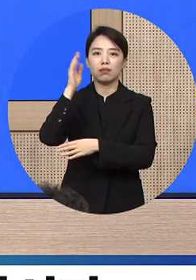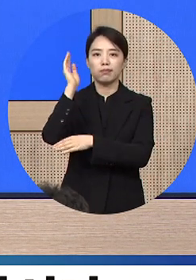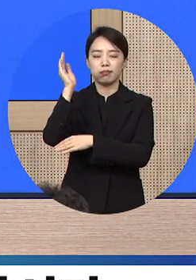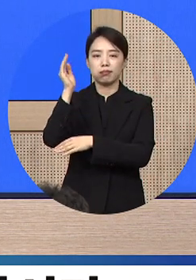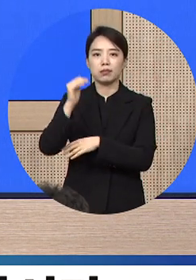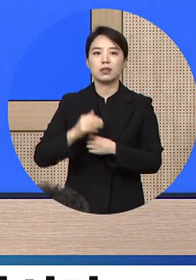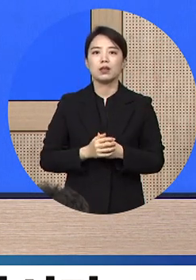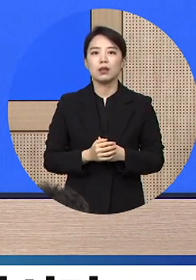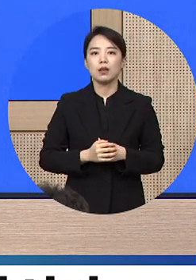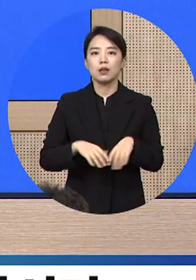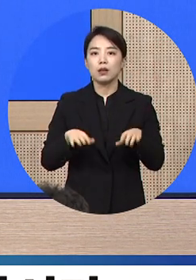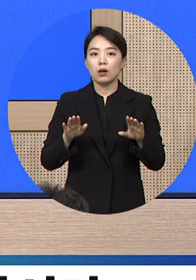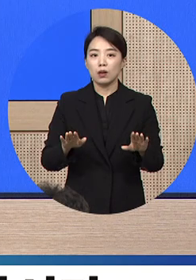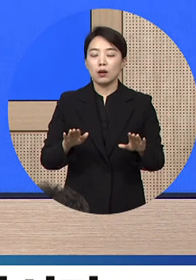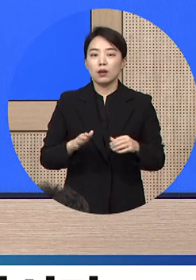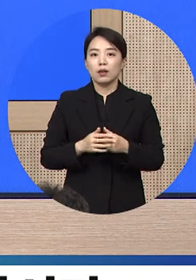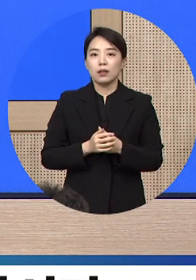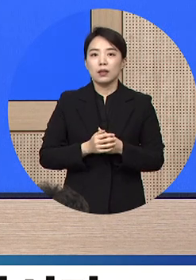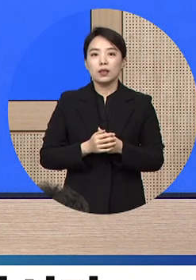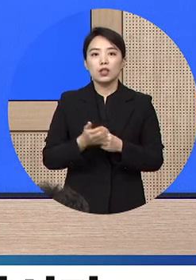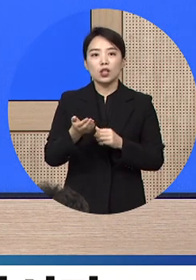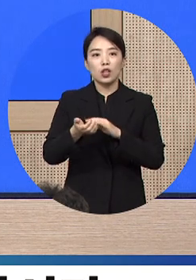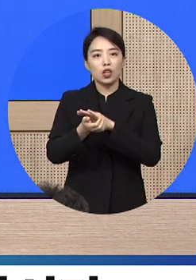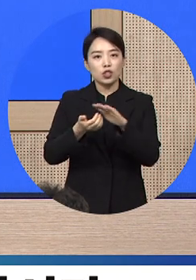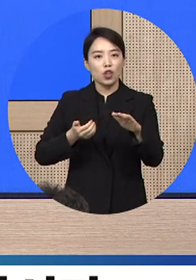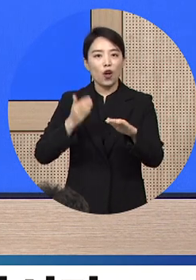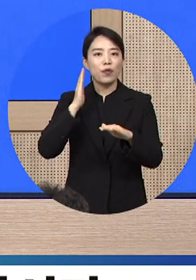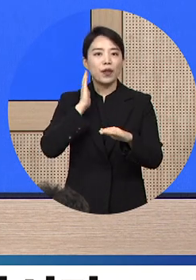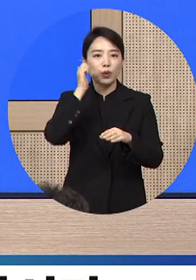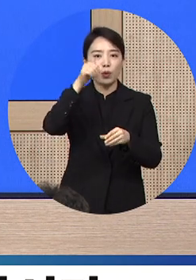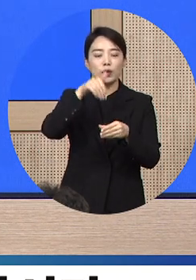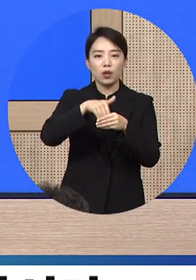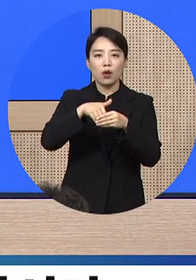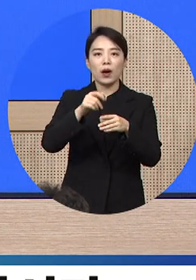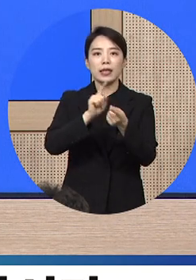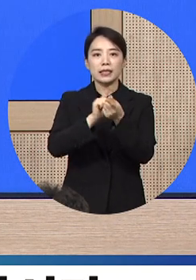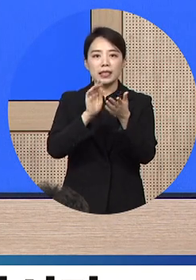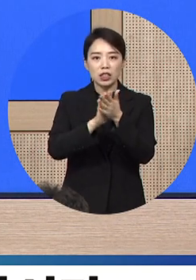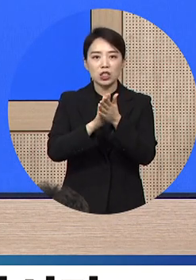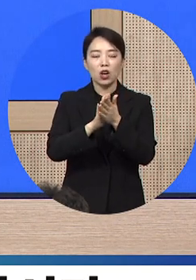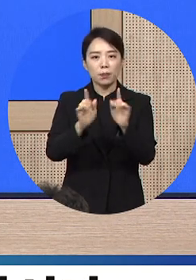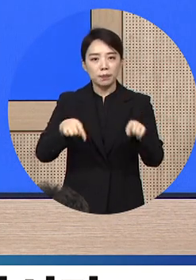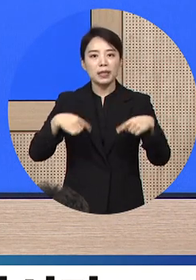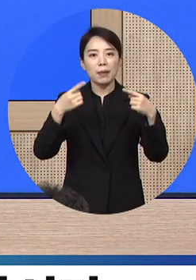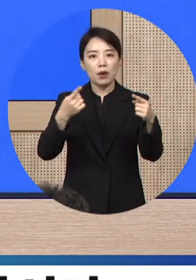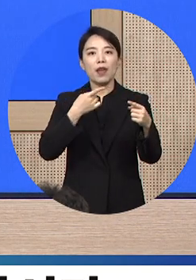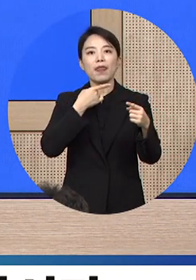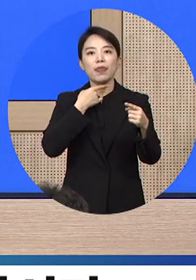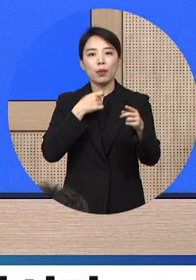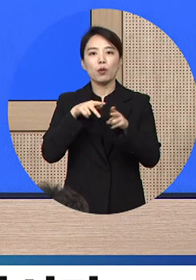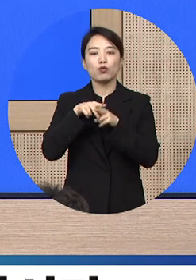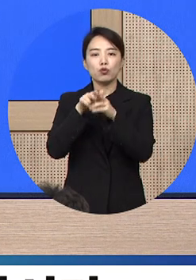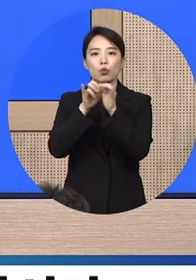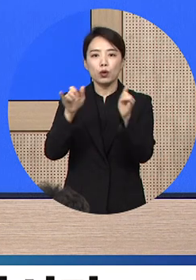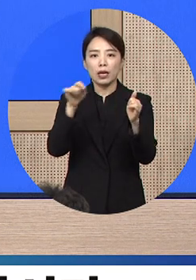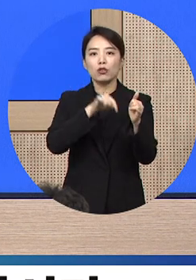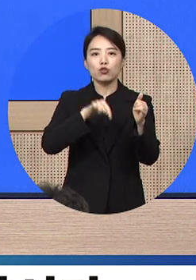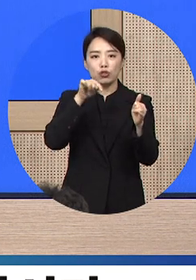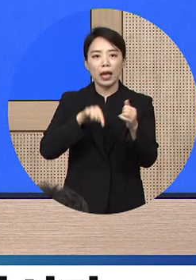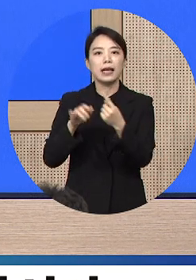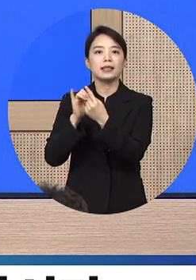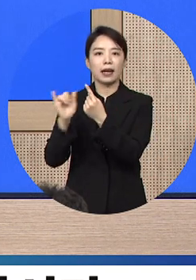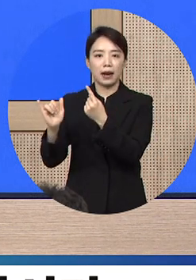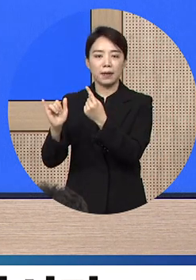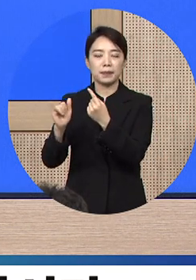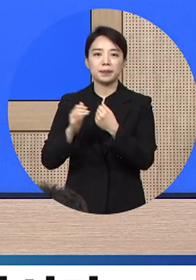저는 지난 대선에 직접 참여했던 후보 중에 한 사람으로서 또